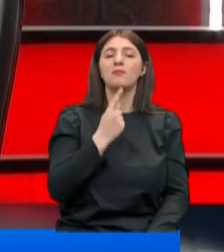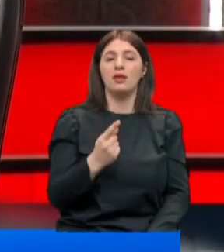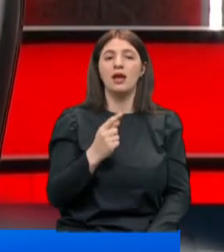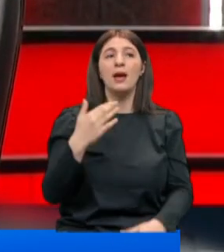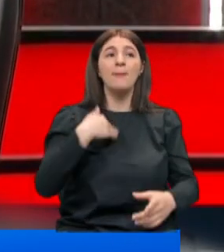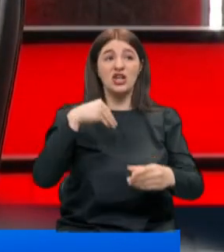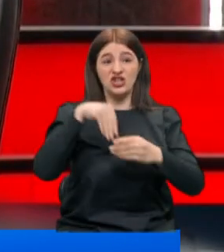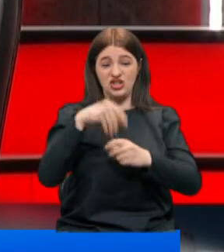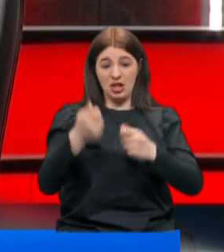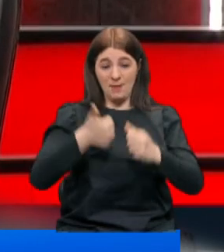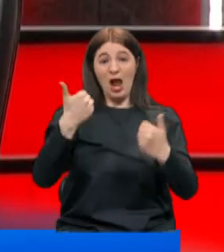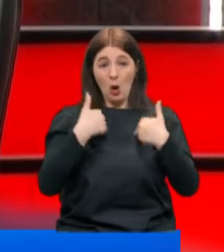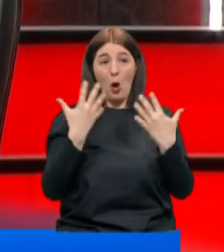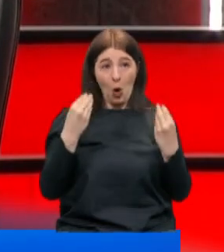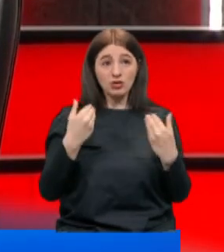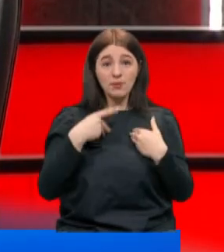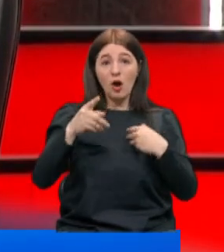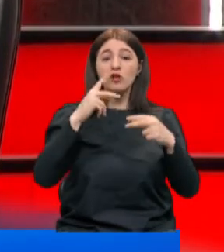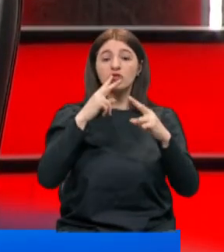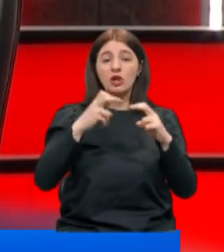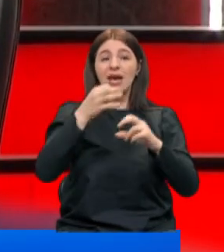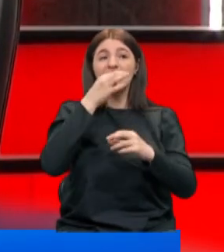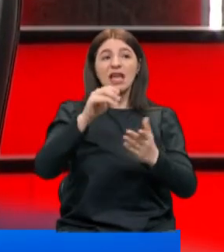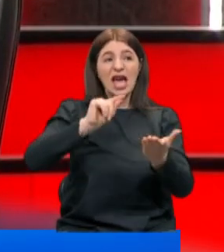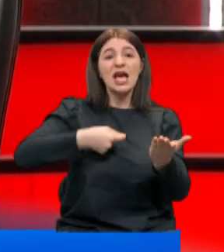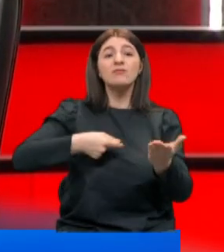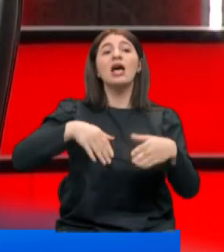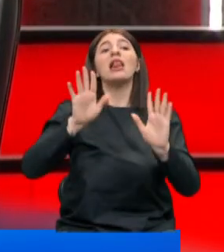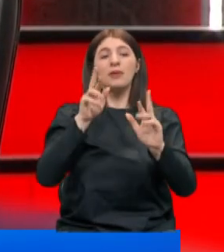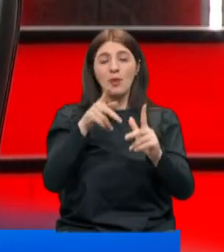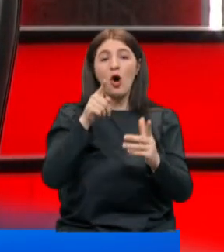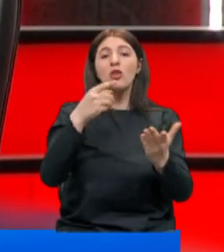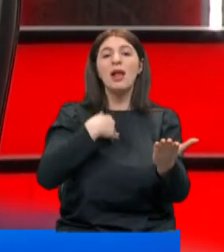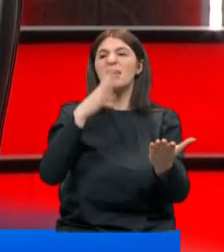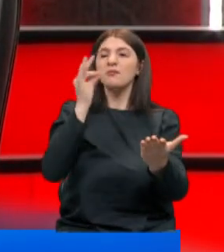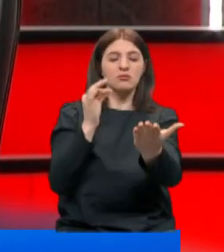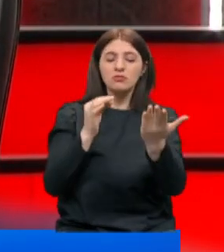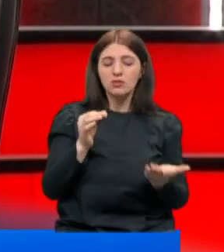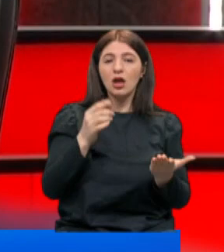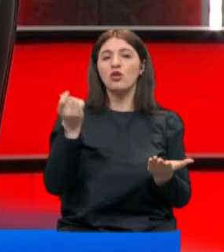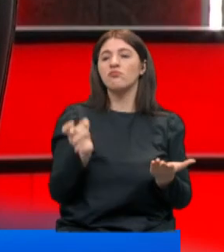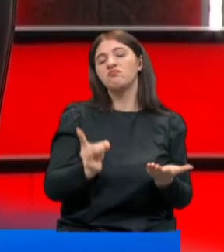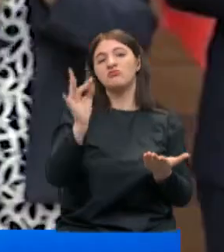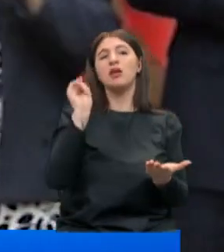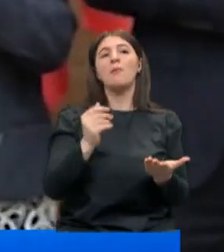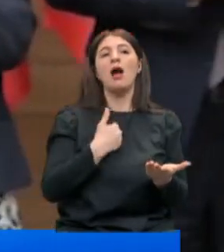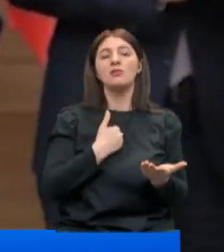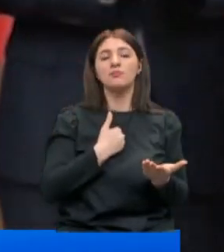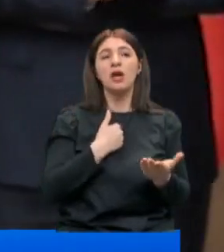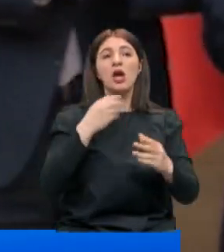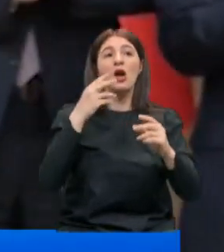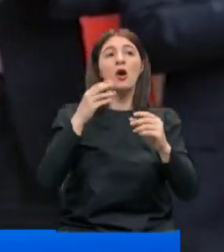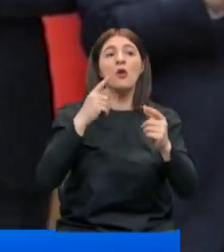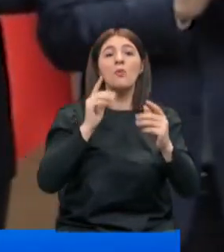çıkışı yaptı ben İçişleri Bakanı olsam o soruşma izle imzalamadım gibi Onu benim önüme getirin de görevden alırdım